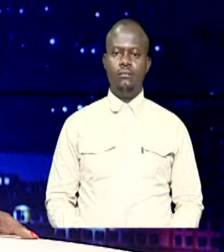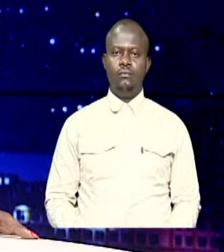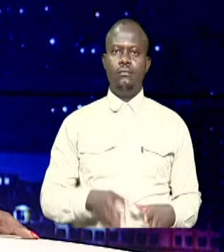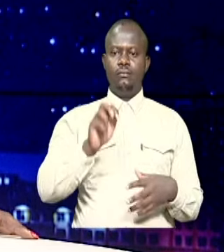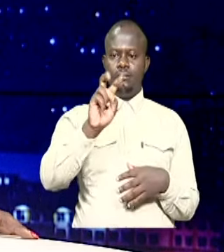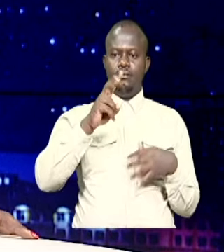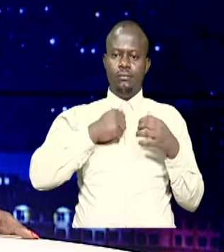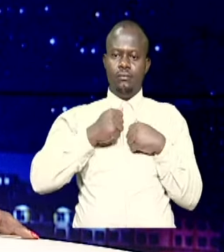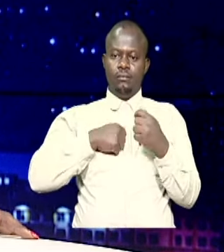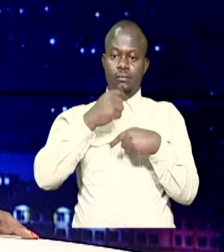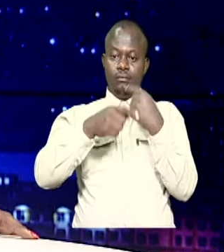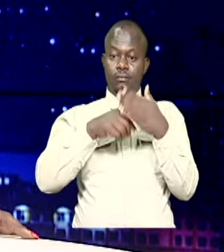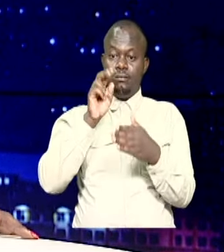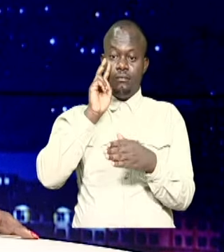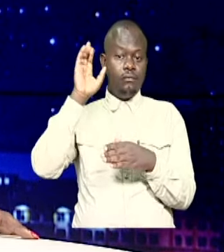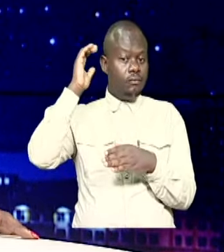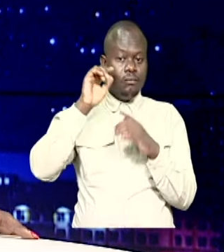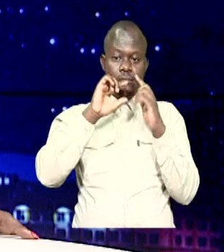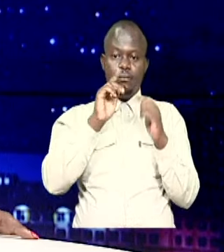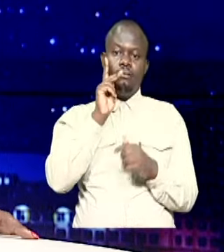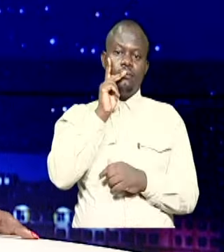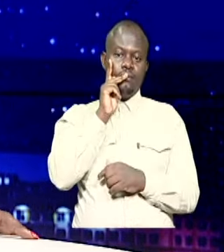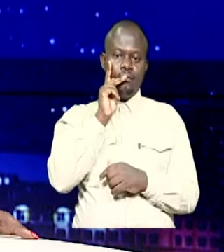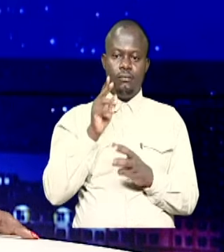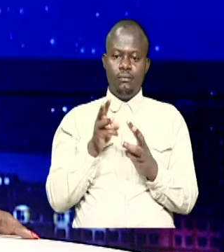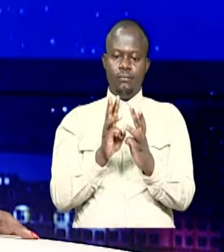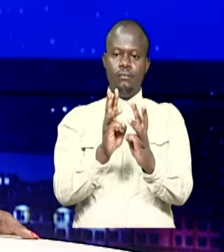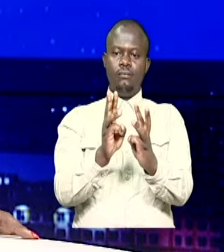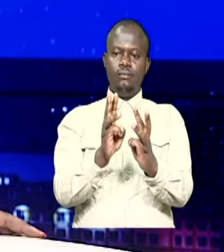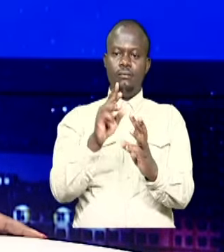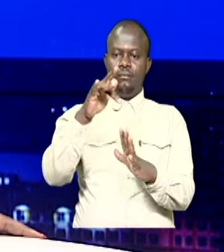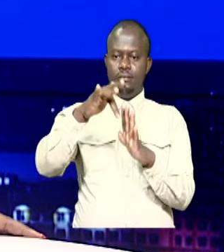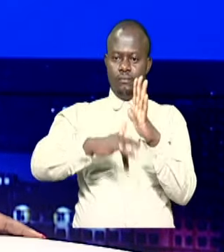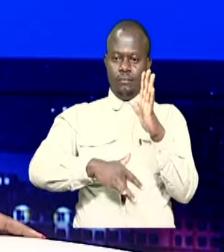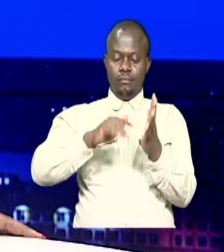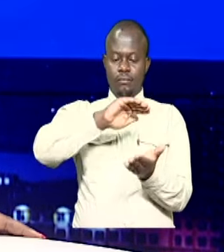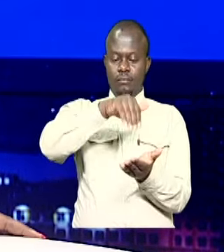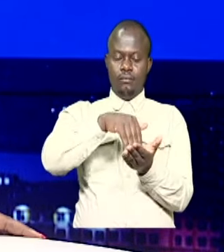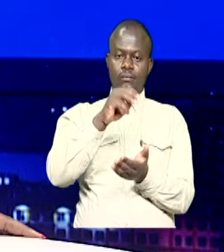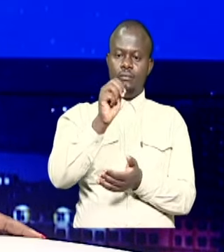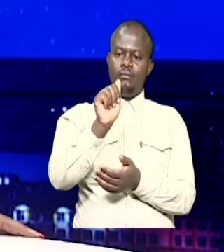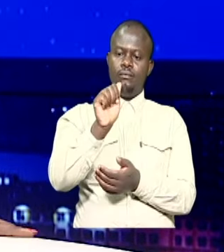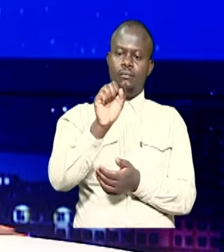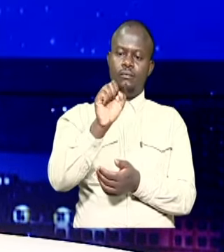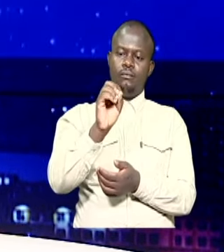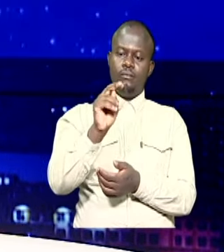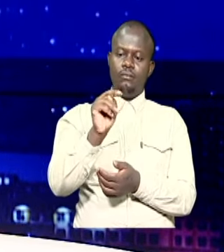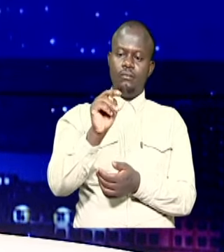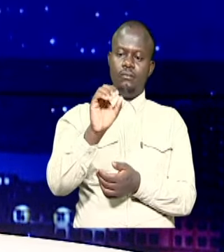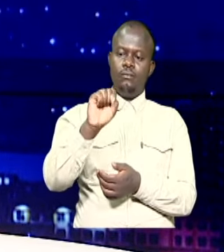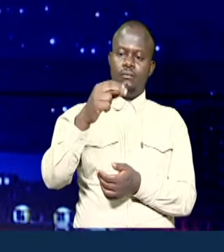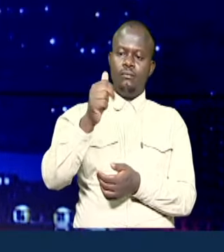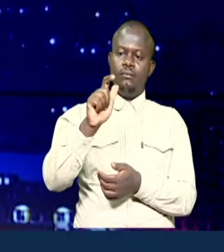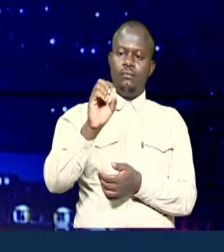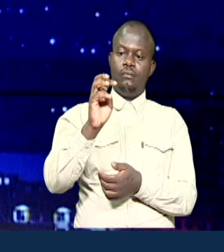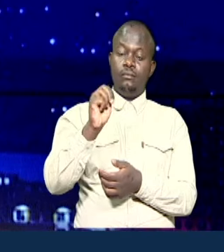Televiziyo Rwanda ukomeje gukurikirana amakuru mu rurimi rw'Ikinyarwanda ni mu buryo burambuye. Ikigo Maison Shalom cyashinze ishuri